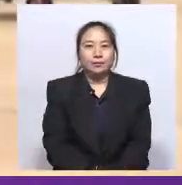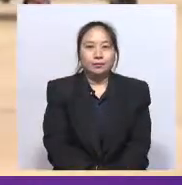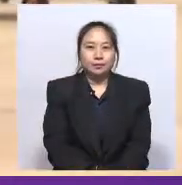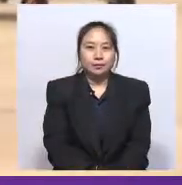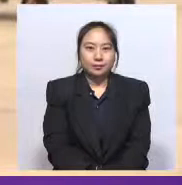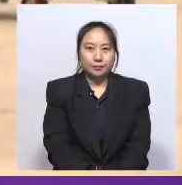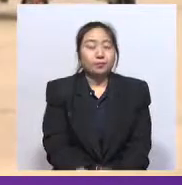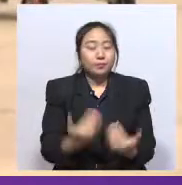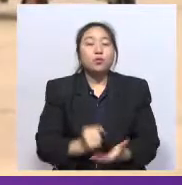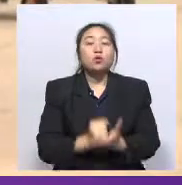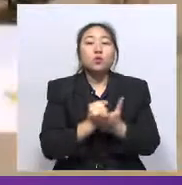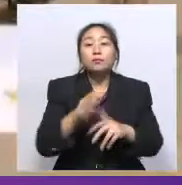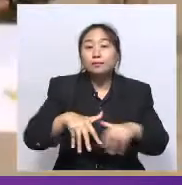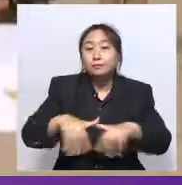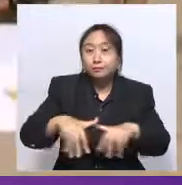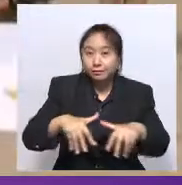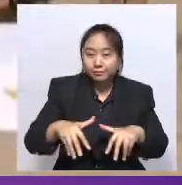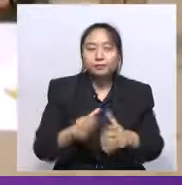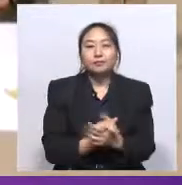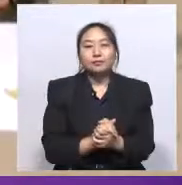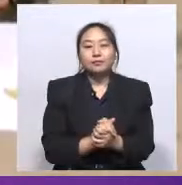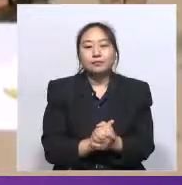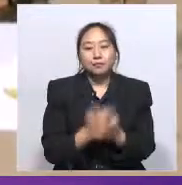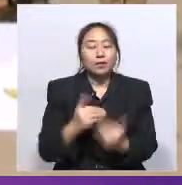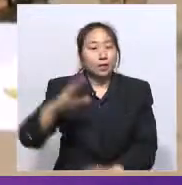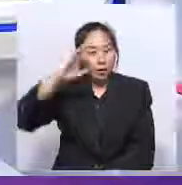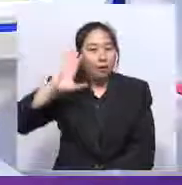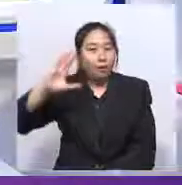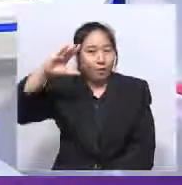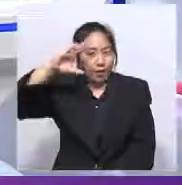ก็ถือว่าเป็นการช่วยเหลือพี่น้องประชาชนอีกทางนึงนะคะจากกองทัพอากาศค่ะ